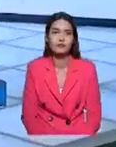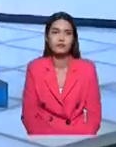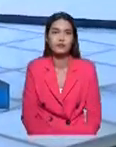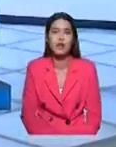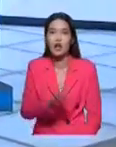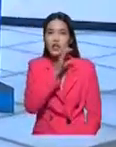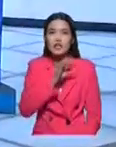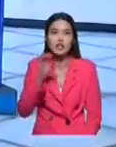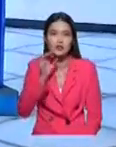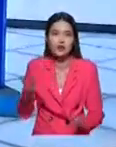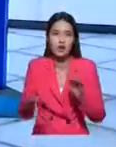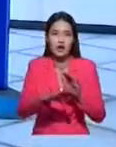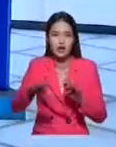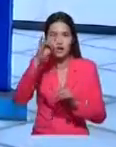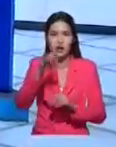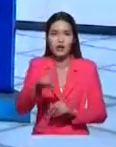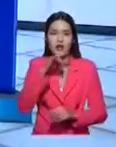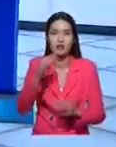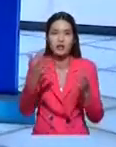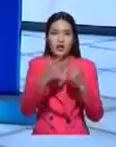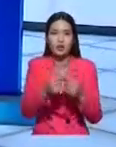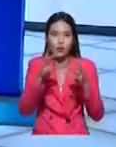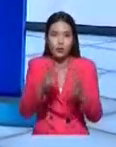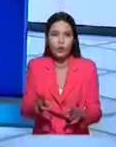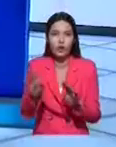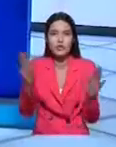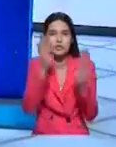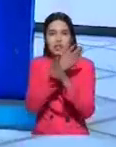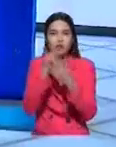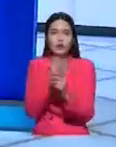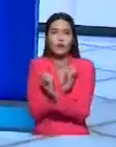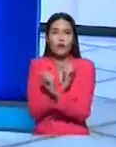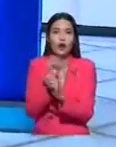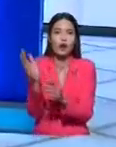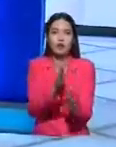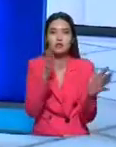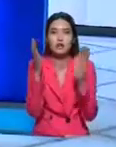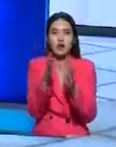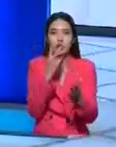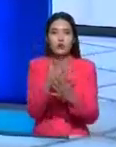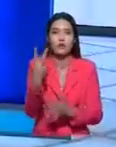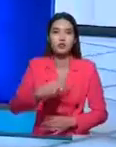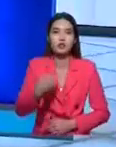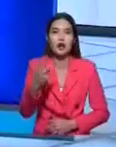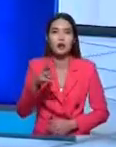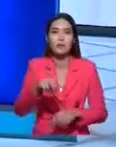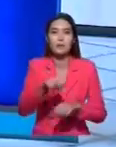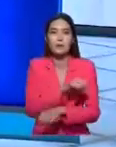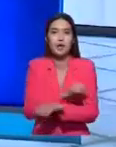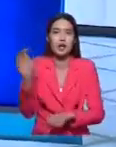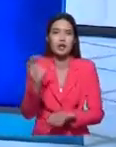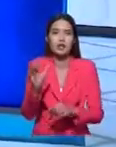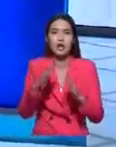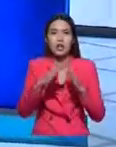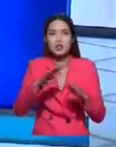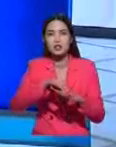В северных регионах Казахстана продолжают подсчитывать ущерб после непогожих выходных. Штормовой ветер более 23 метров в секунду срывал крыши с